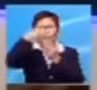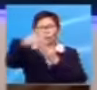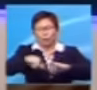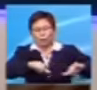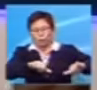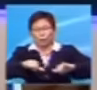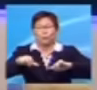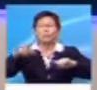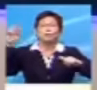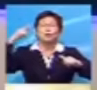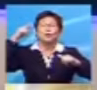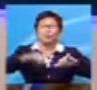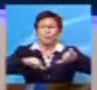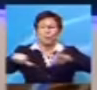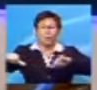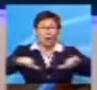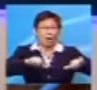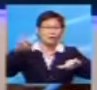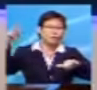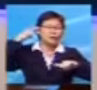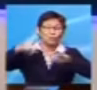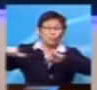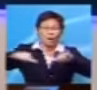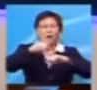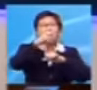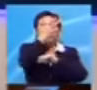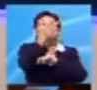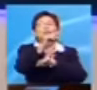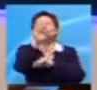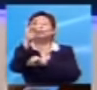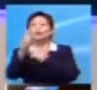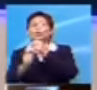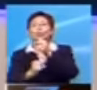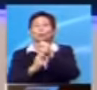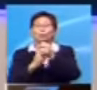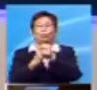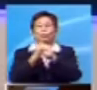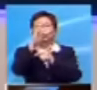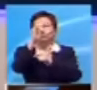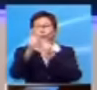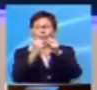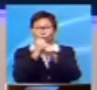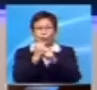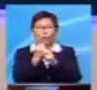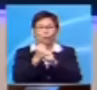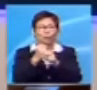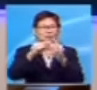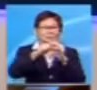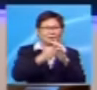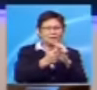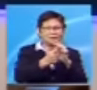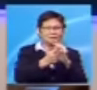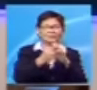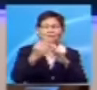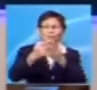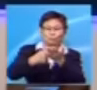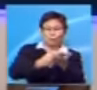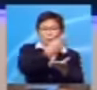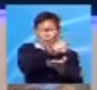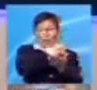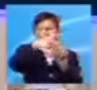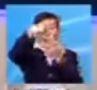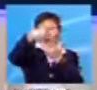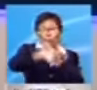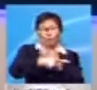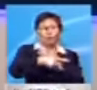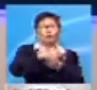sambutan ulang tahun RTM ke-70 yang berlangsung sejak 1 April lalu menerima sambutan menggalakkan program melibatkan